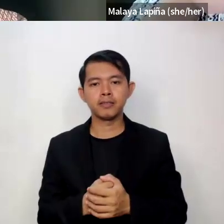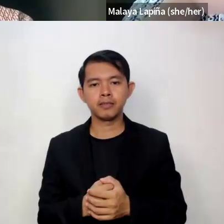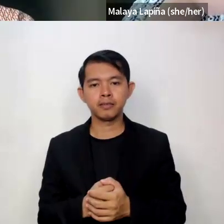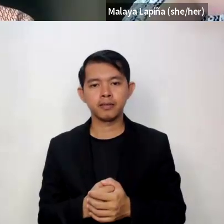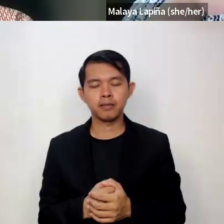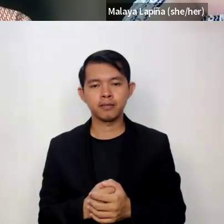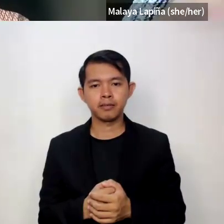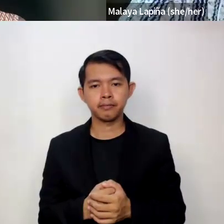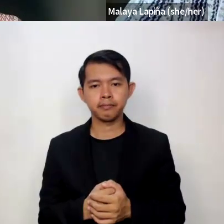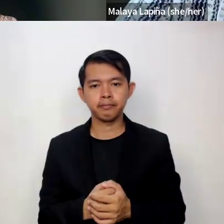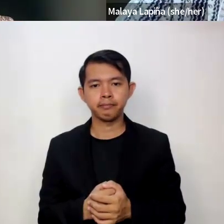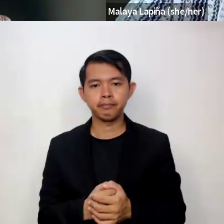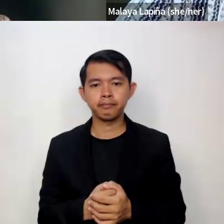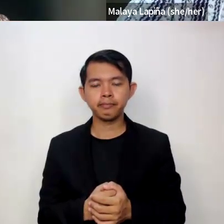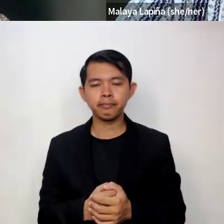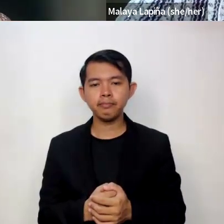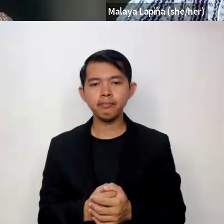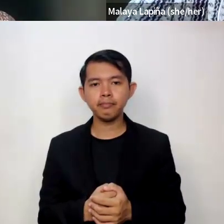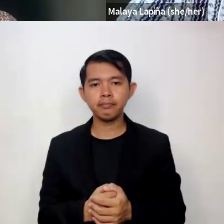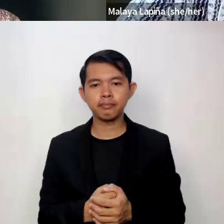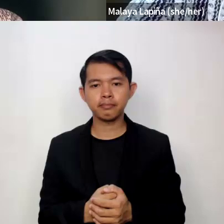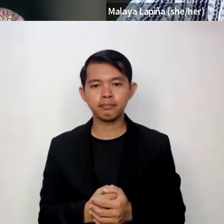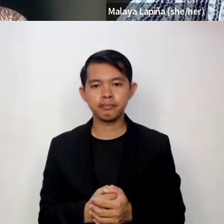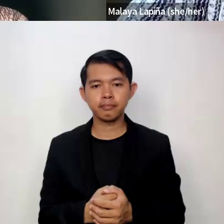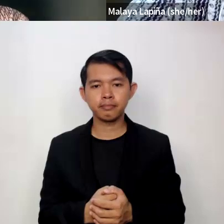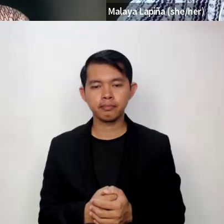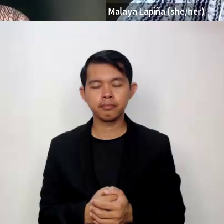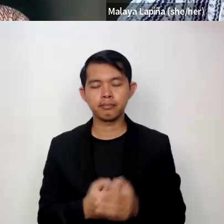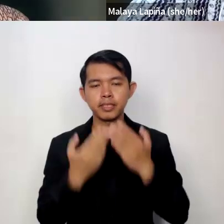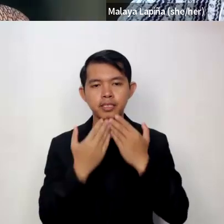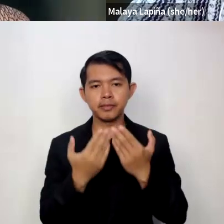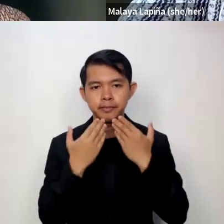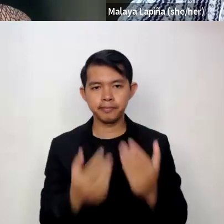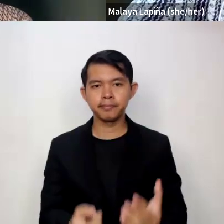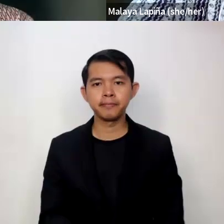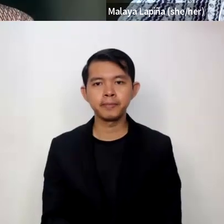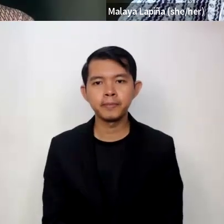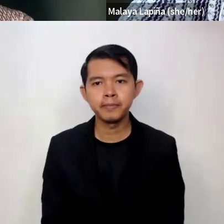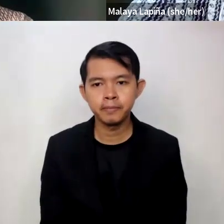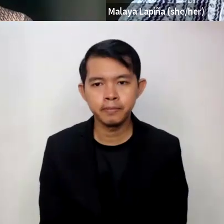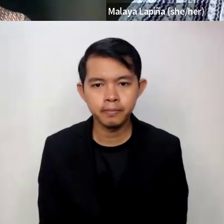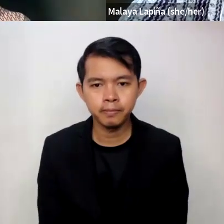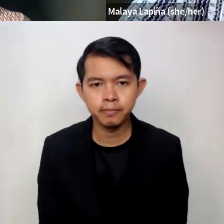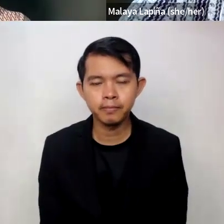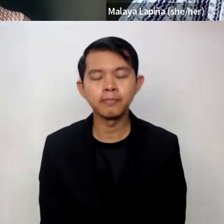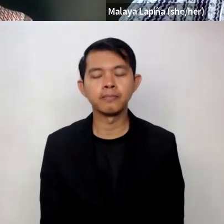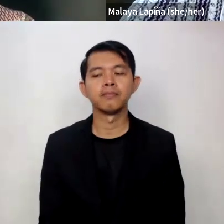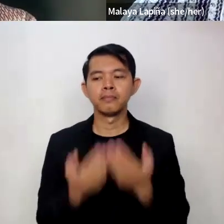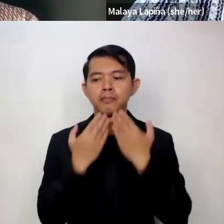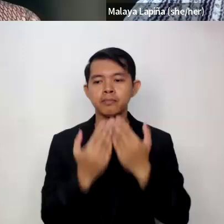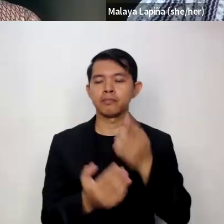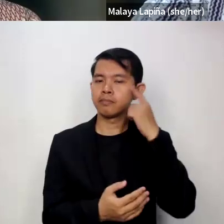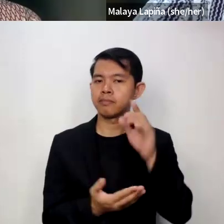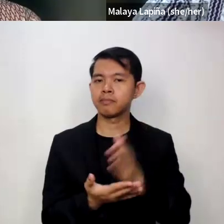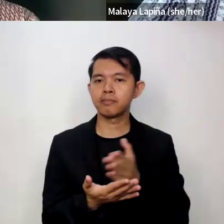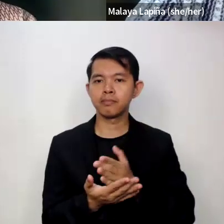kailangang itanong. So yun yung position ako. Maraming salamat. Thank you for sharing, no? Siguro